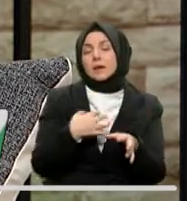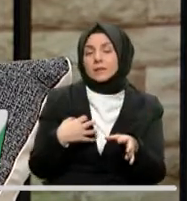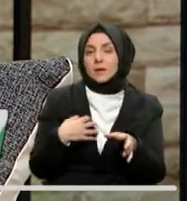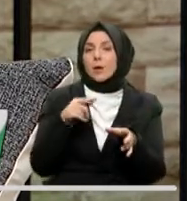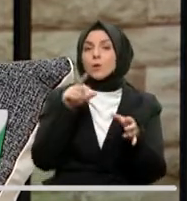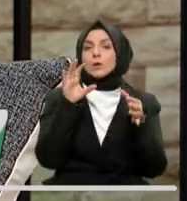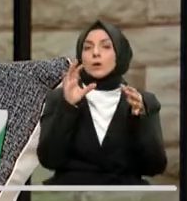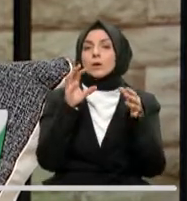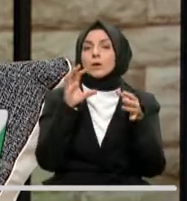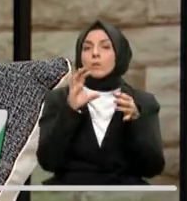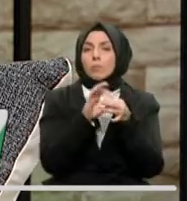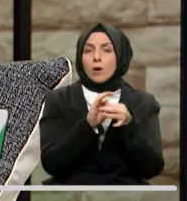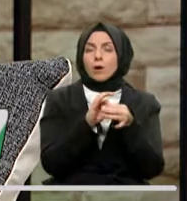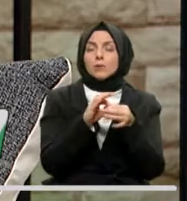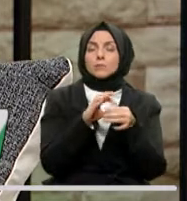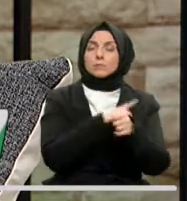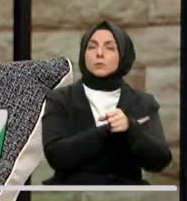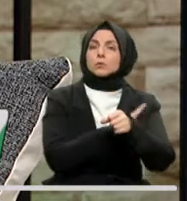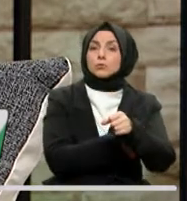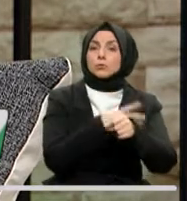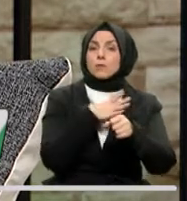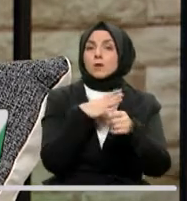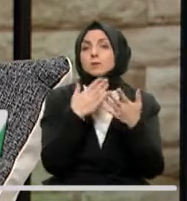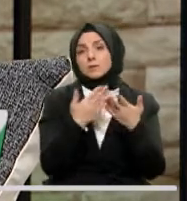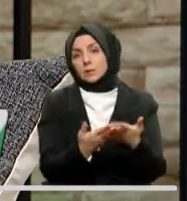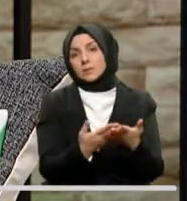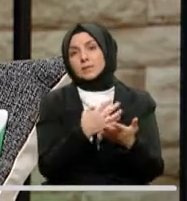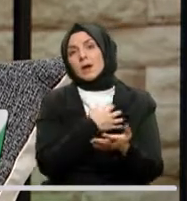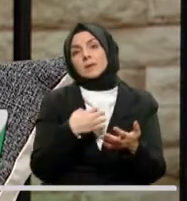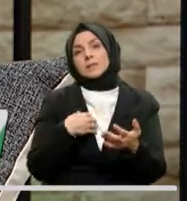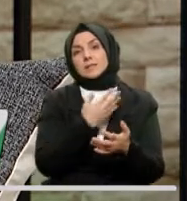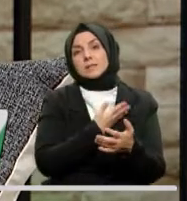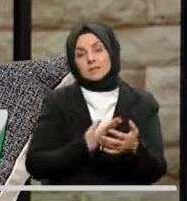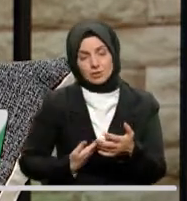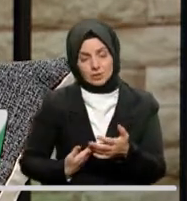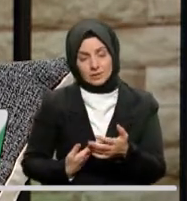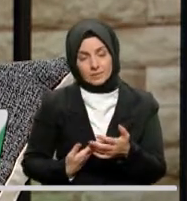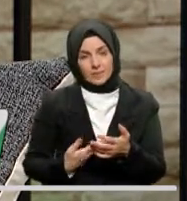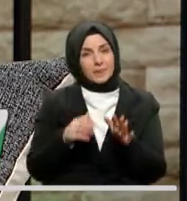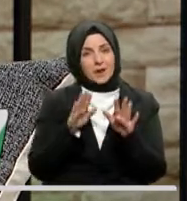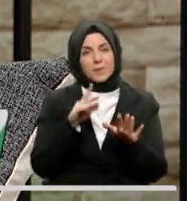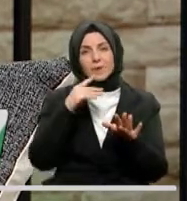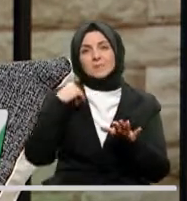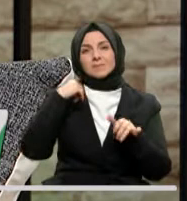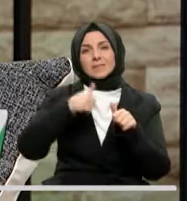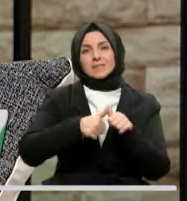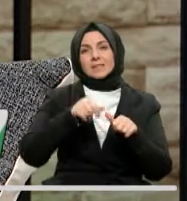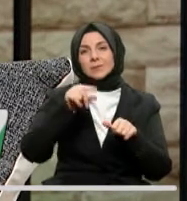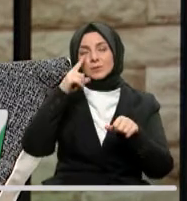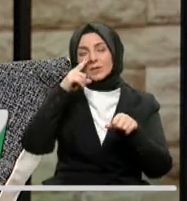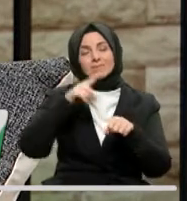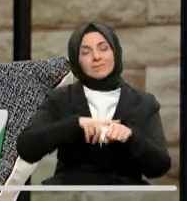Duygu bazen yoğun sizinle Sizi sevmeyecek de kimi seveceksin sevilmeyi hak etmeyeceksiniz de kim hak edecek ama yine de kendine bunu